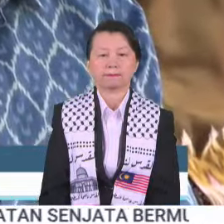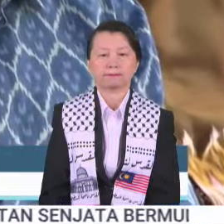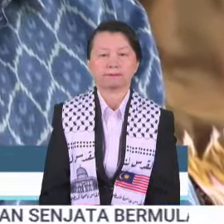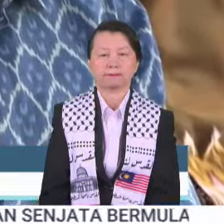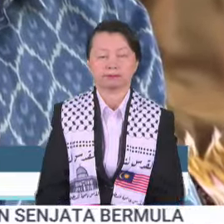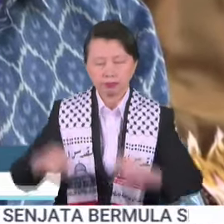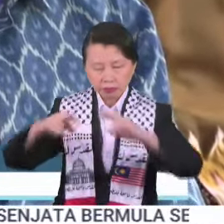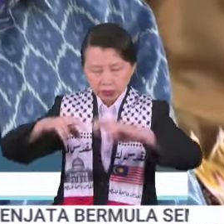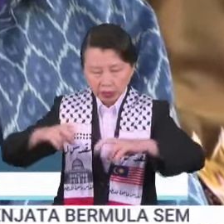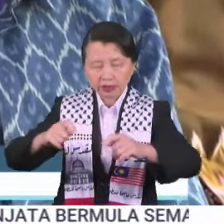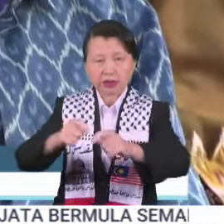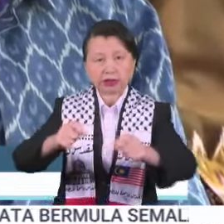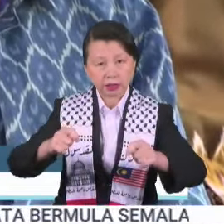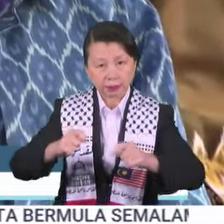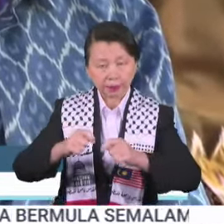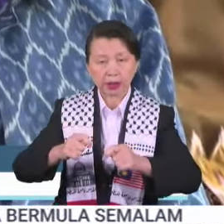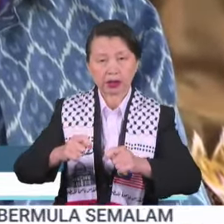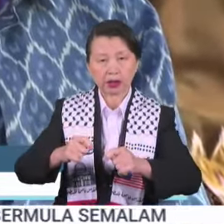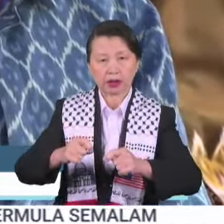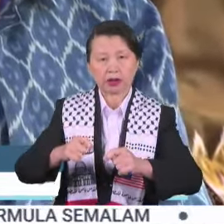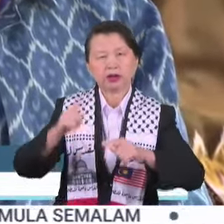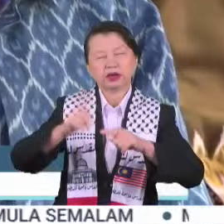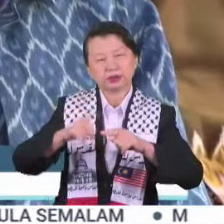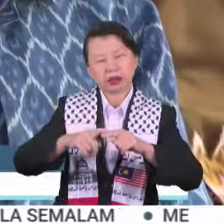lokasi tempat dan